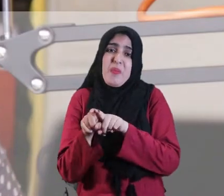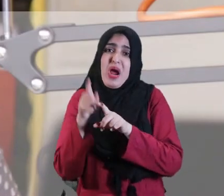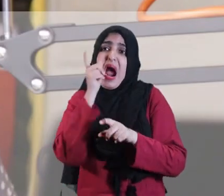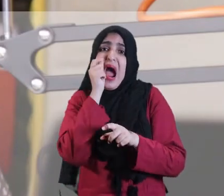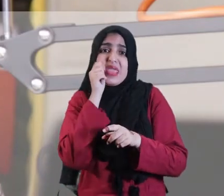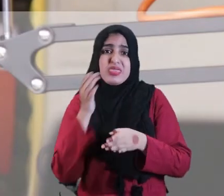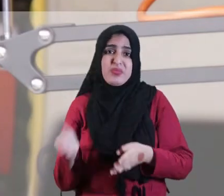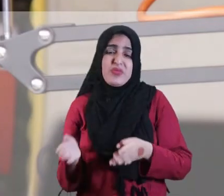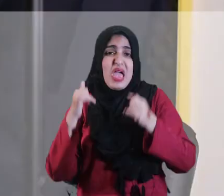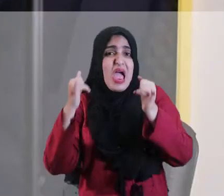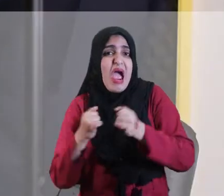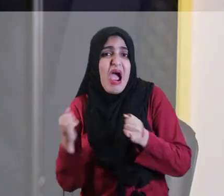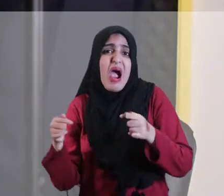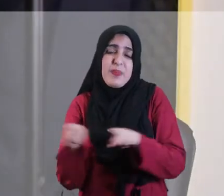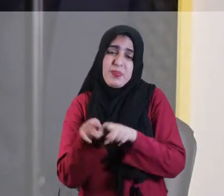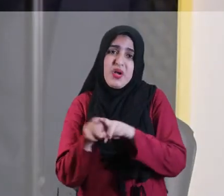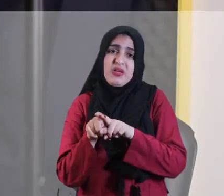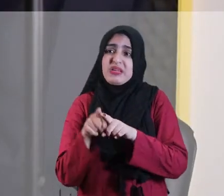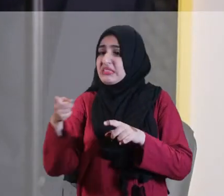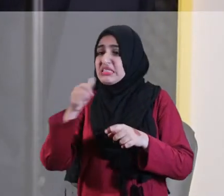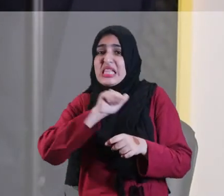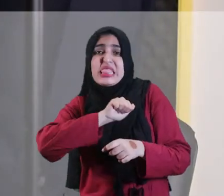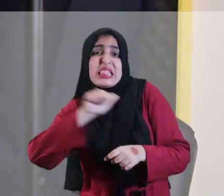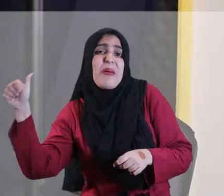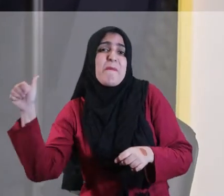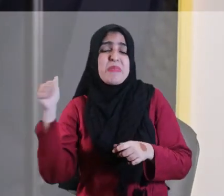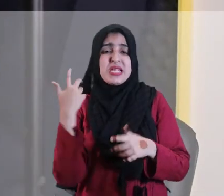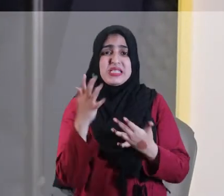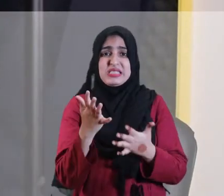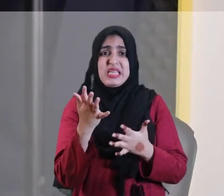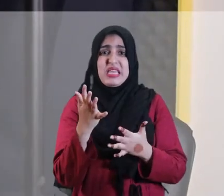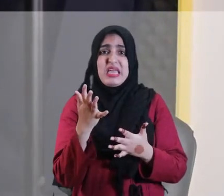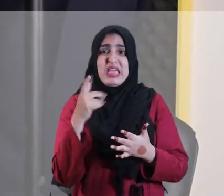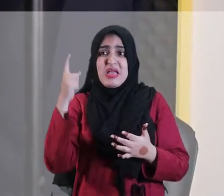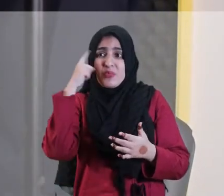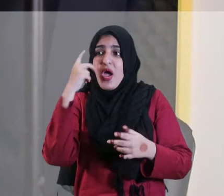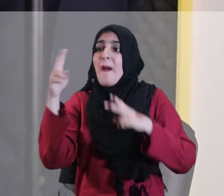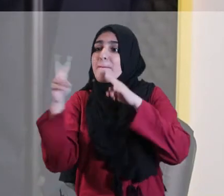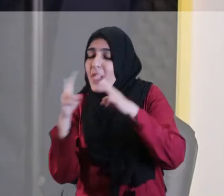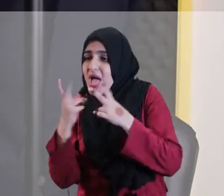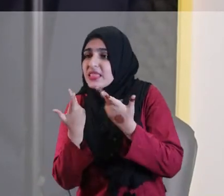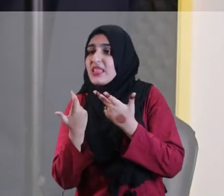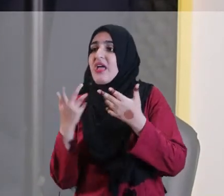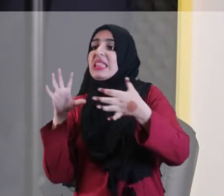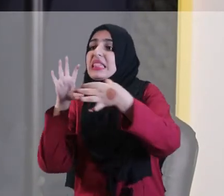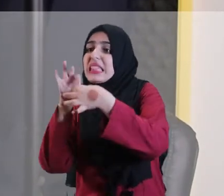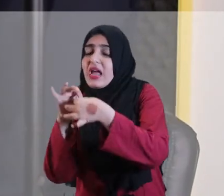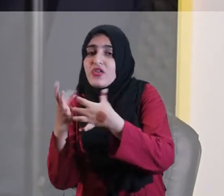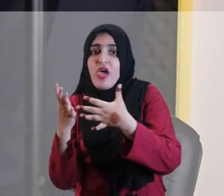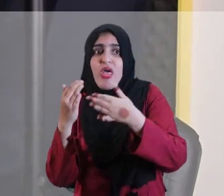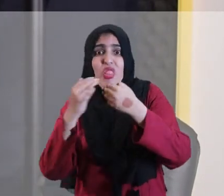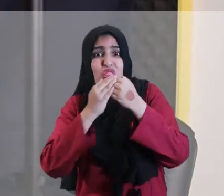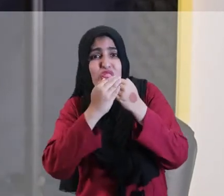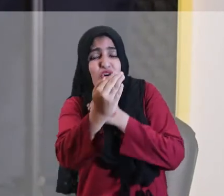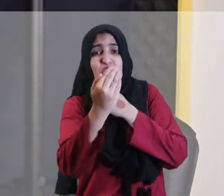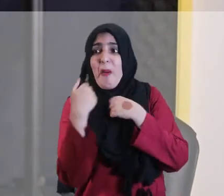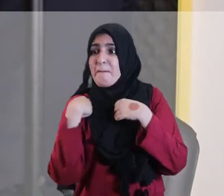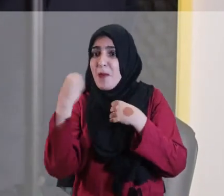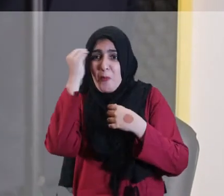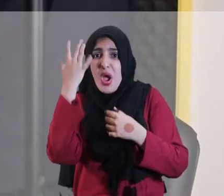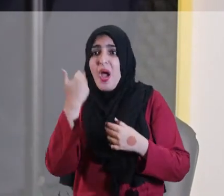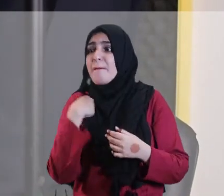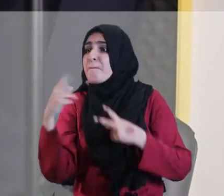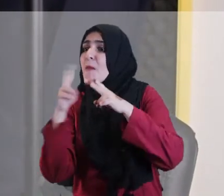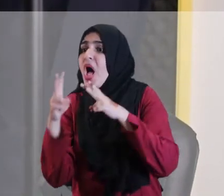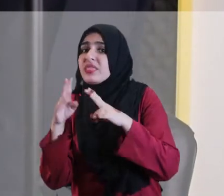और बात कि यह कैसे बेबी करते हैं रिश्ता निभाना तो वह समय दूर हम दिल कर दो यह हमारे वषरे में